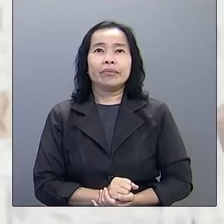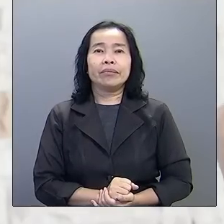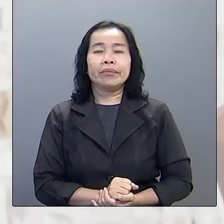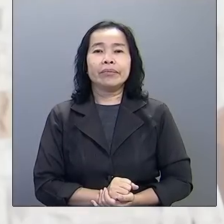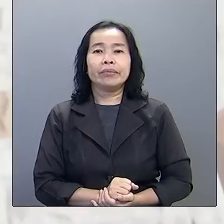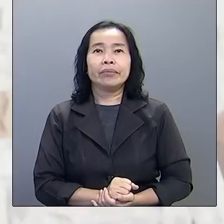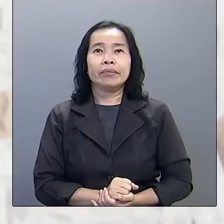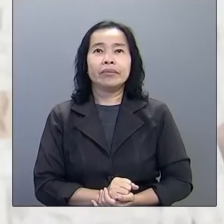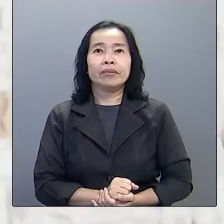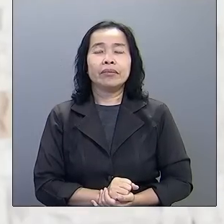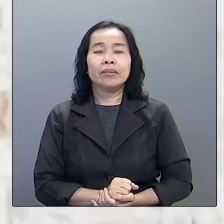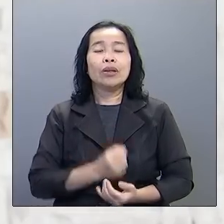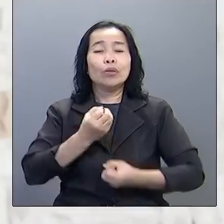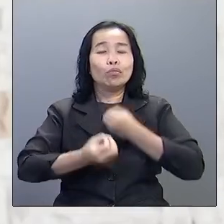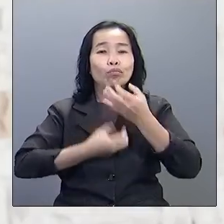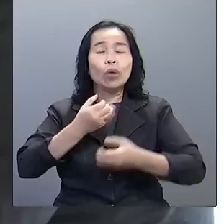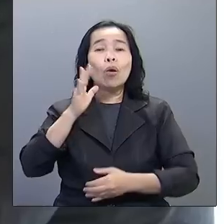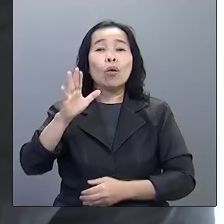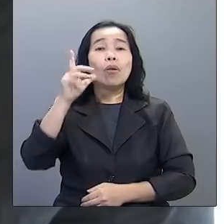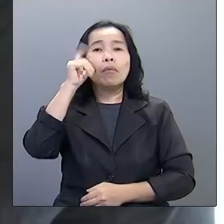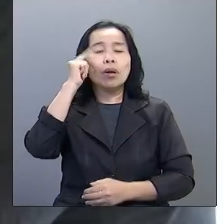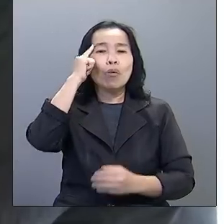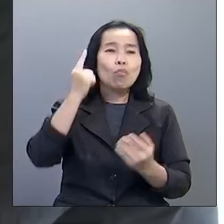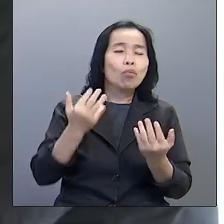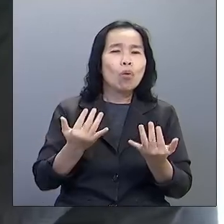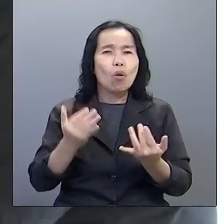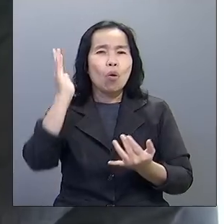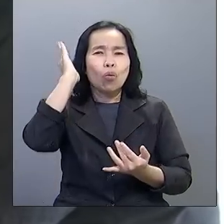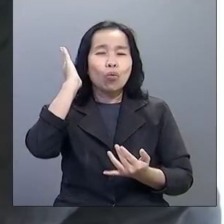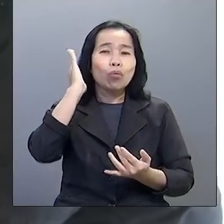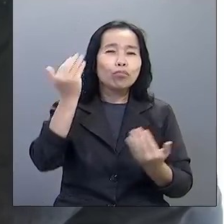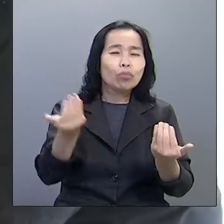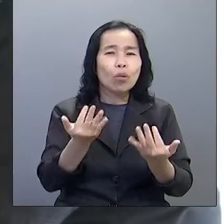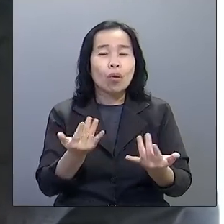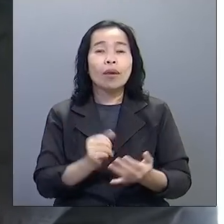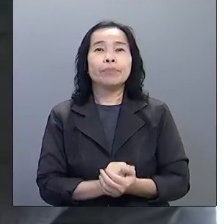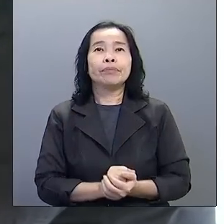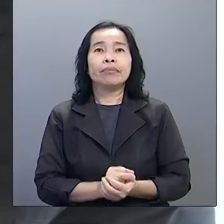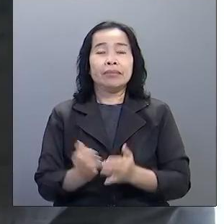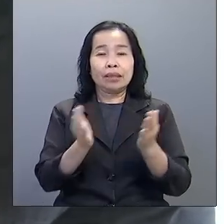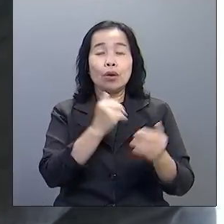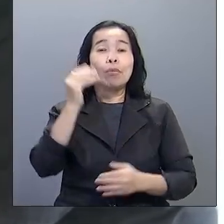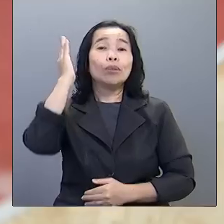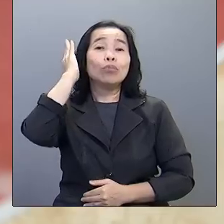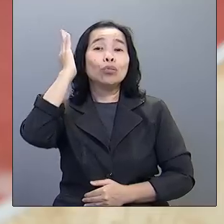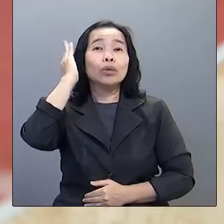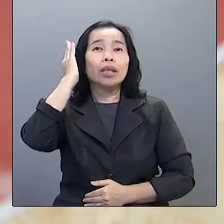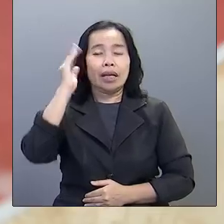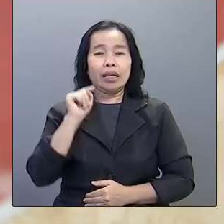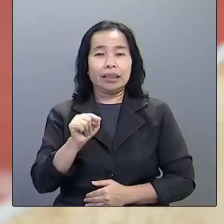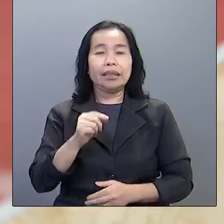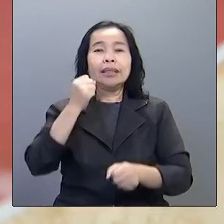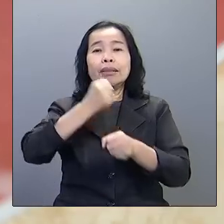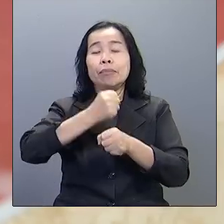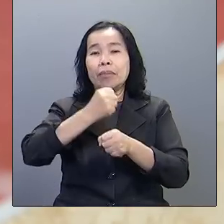นั่นก็เป็นเสียงสะท้อนของความหวังที่ยังคงรอคอยลูกชายอยู่นะคะขณะเดียวกันอีกหนึ่งคนที่เราเจอนะคะเป็นผู้ชายคนนี้ค่ะเขาทำง